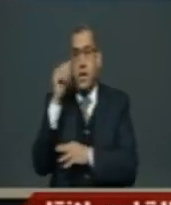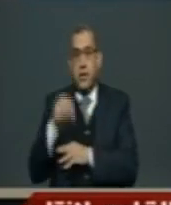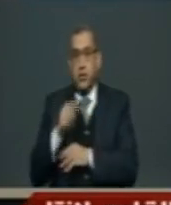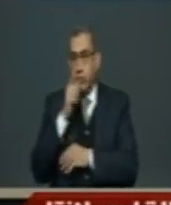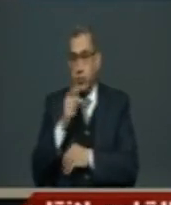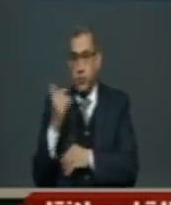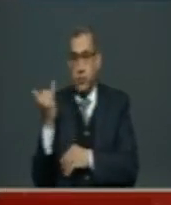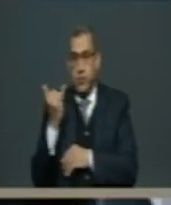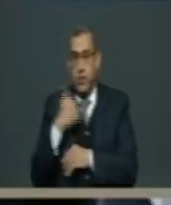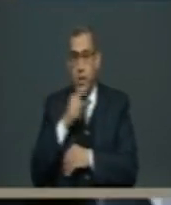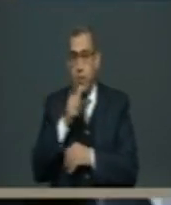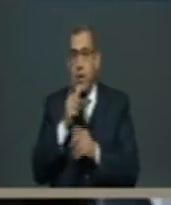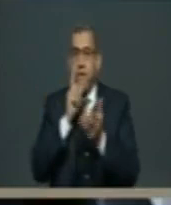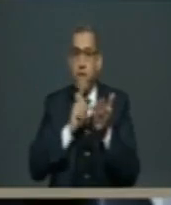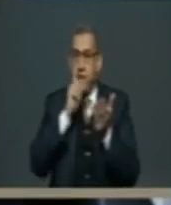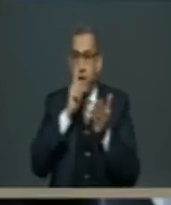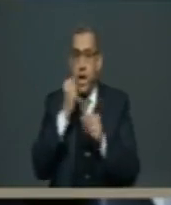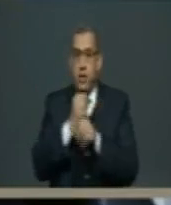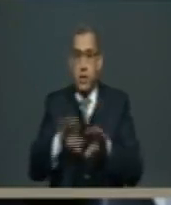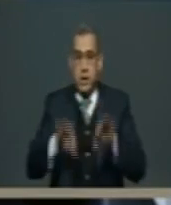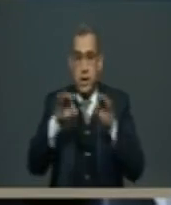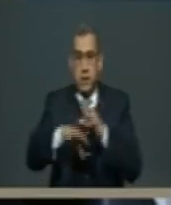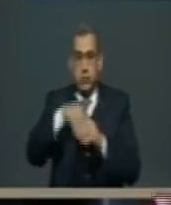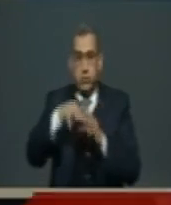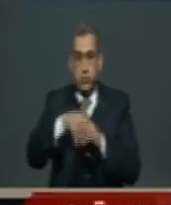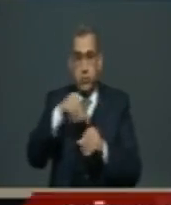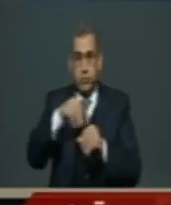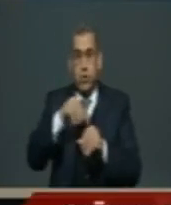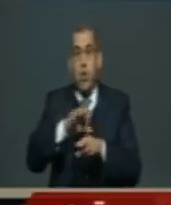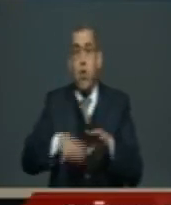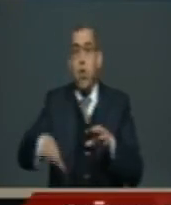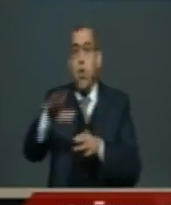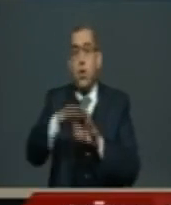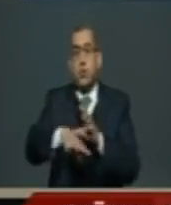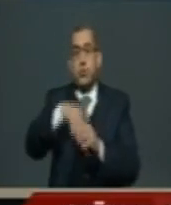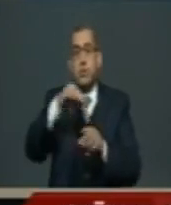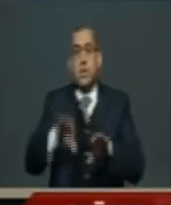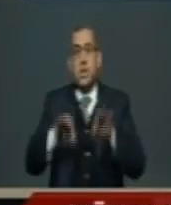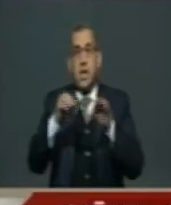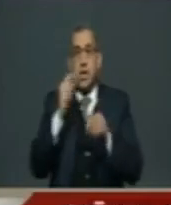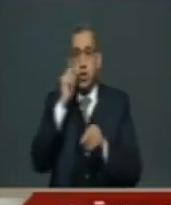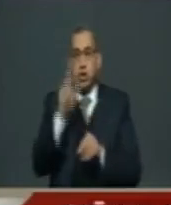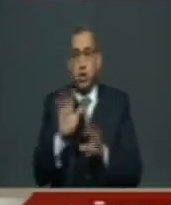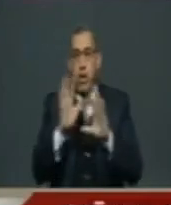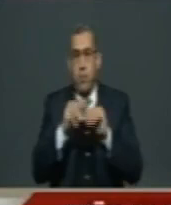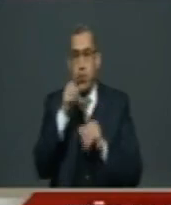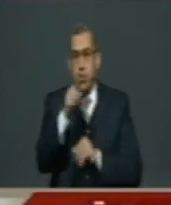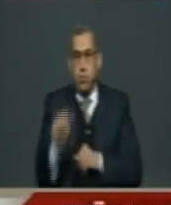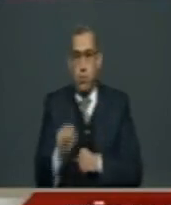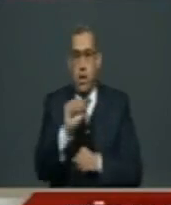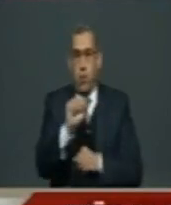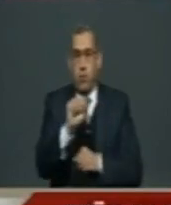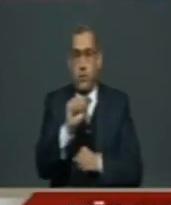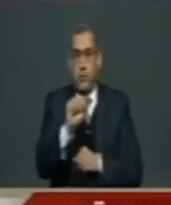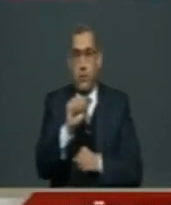الناحية الفنية ومن الناحية الإنتاجية، ولكن كل هذا هي منتجات للمواطن المصري. لو جينا